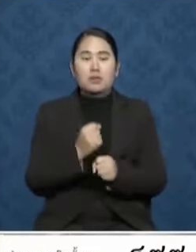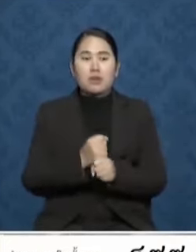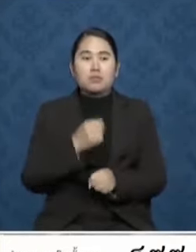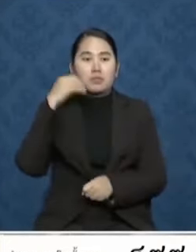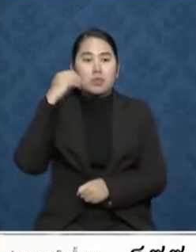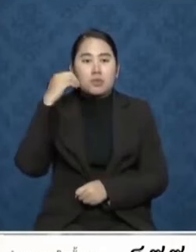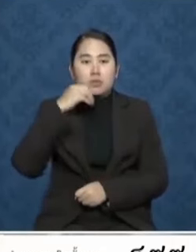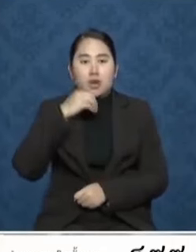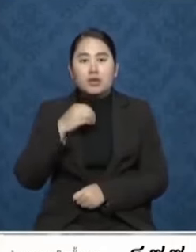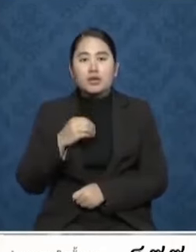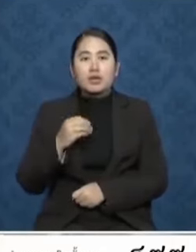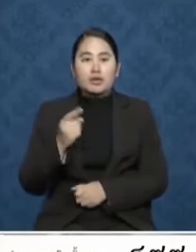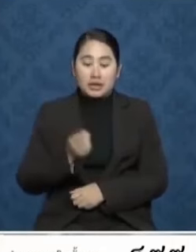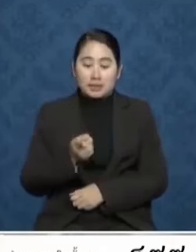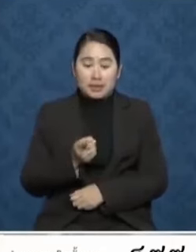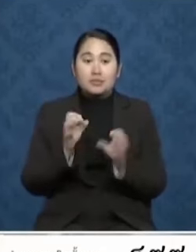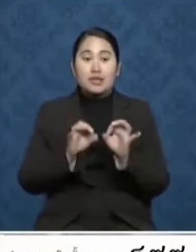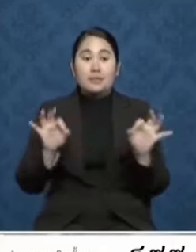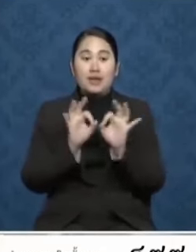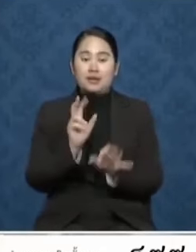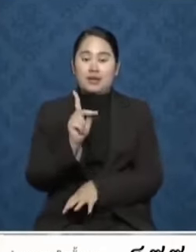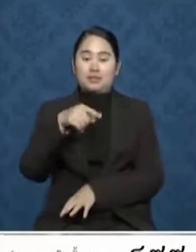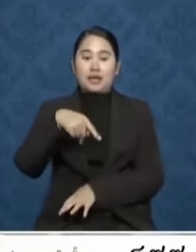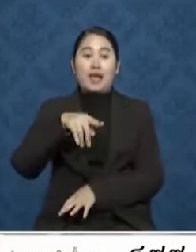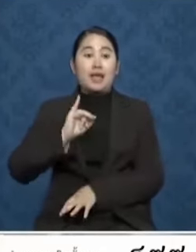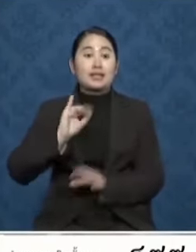ประจำมันควรจะมี KPIที่ชัด